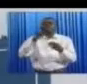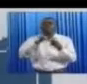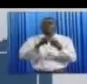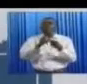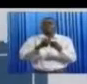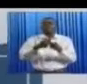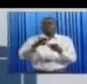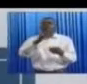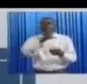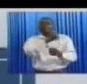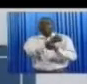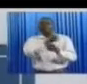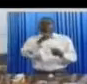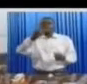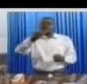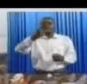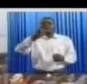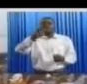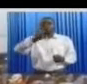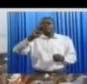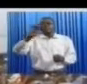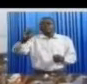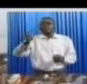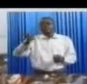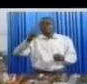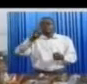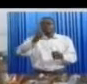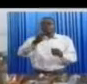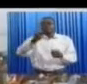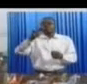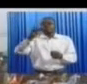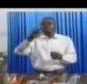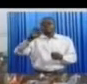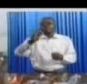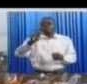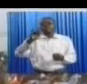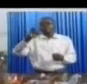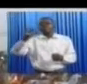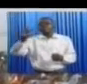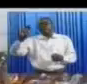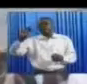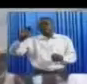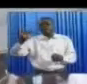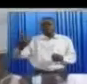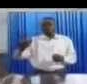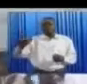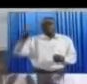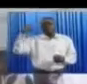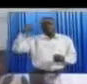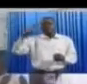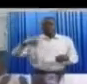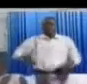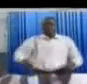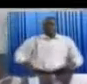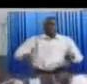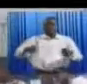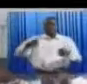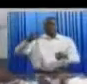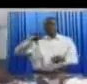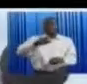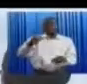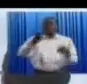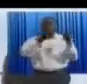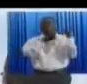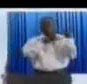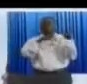Nkema. L'avenue numéro 15-947 du 12e arrondissement allant de l'avenue Guaman Charles Ouédraogo à l'avenue Ousmane Sambène porte